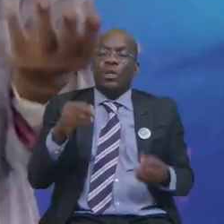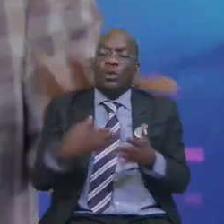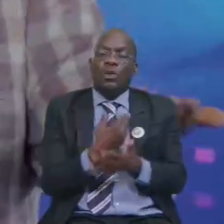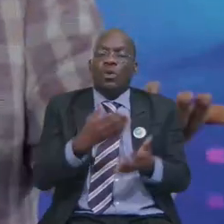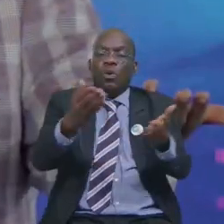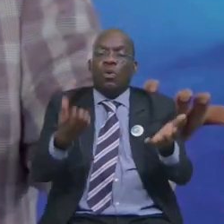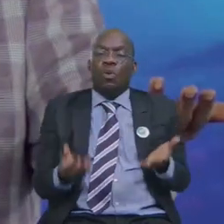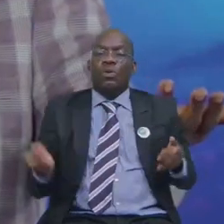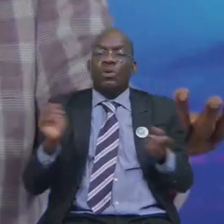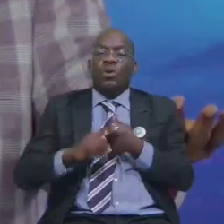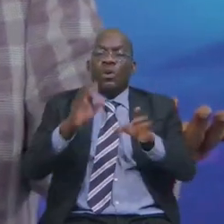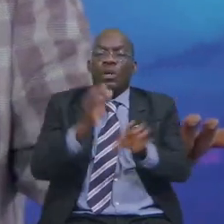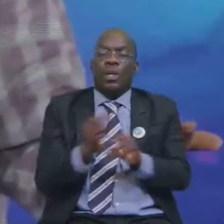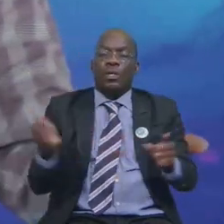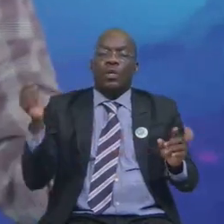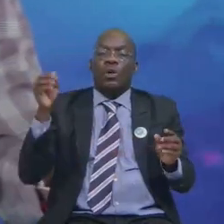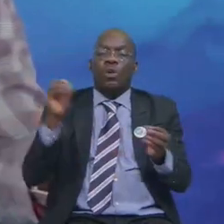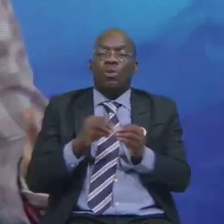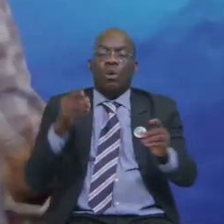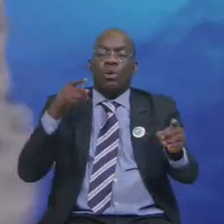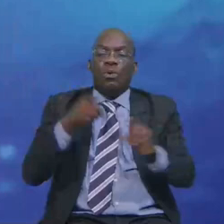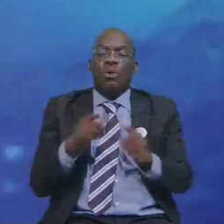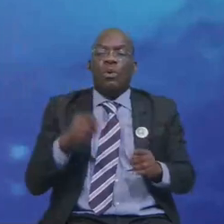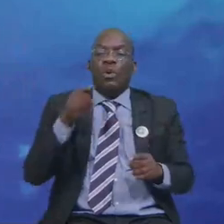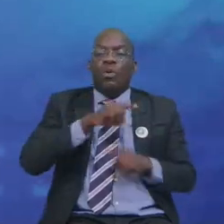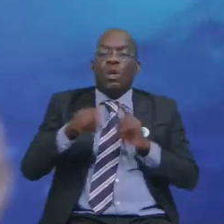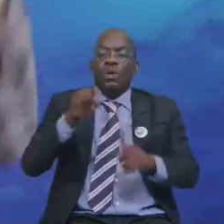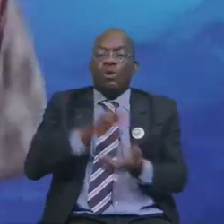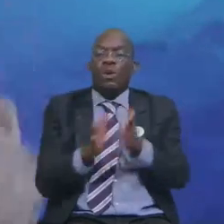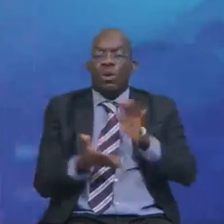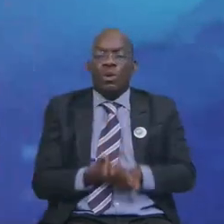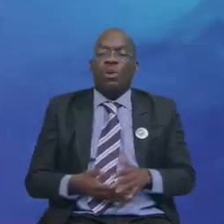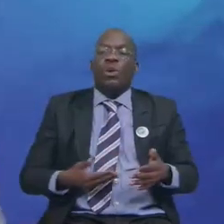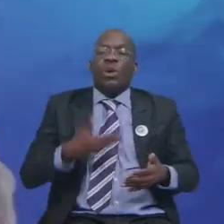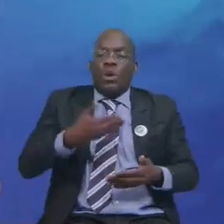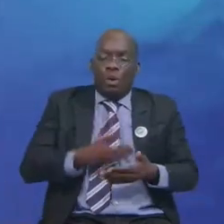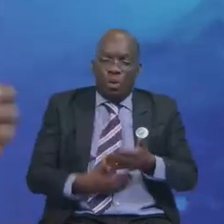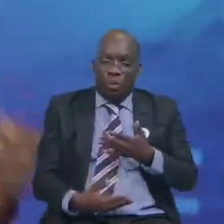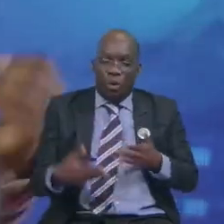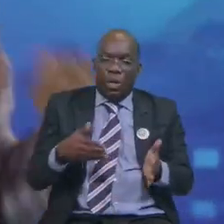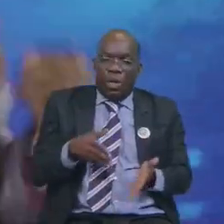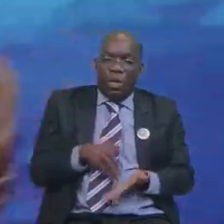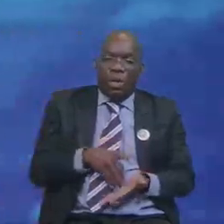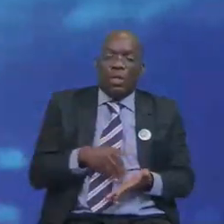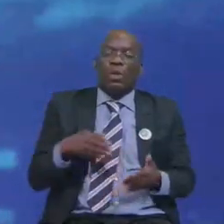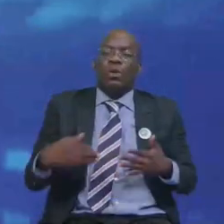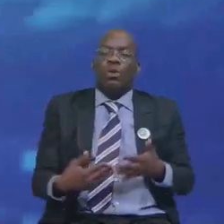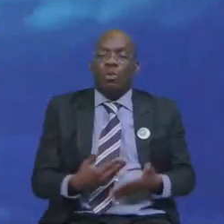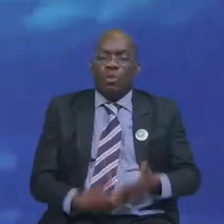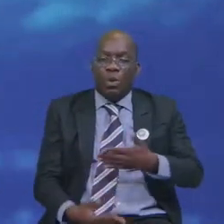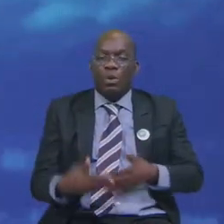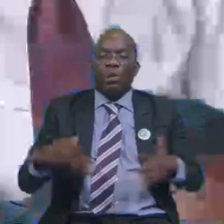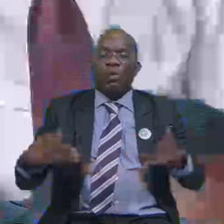l'ancien quand vous n'essaie de nouveau né de nouveau né du ciel le Seigneur mais quelque chose dans votre cœur